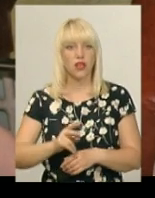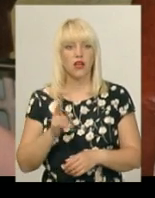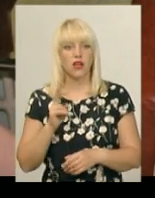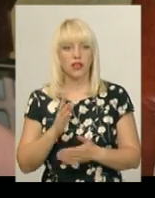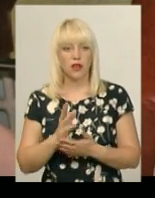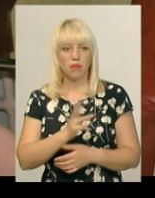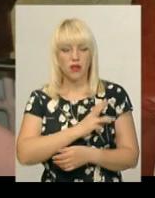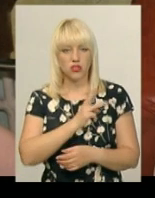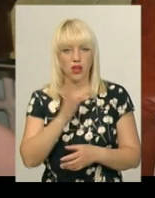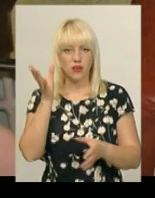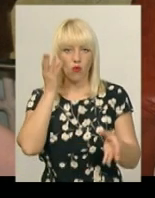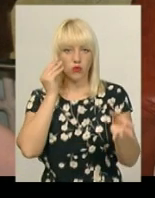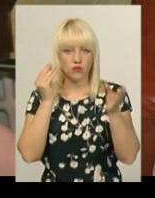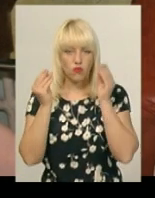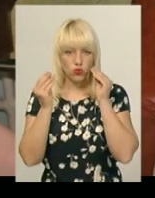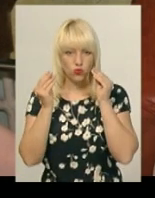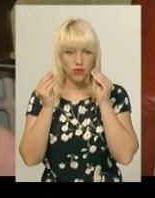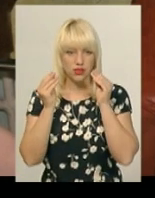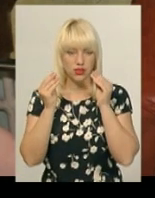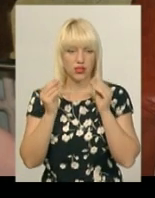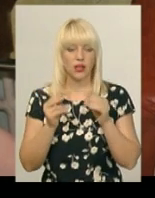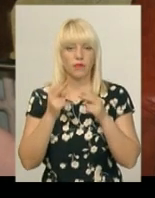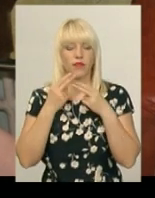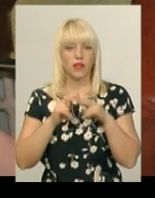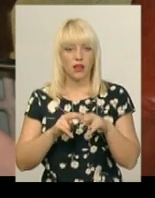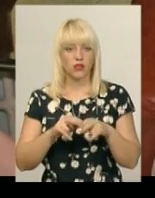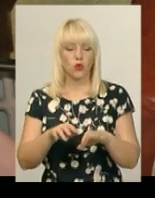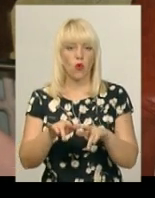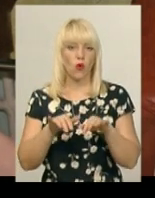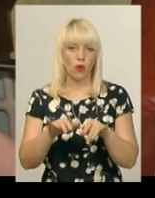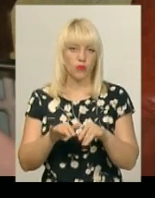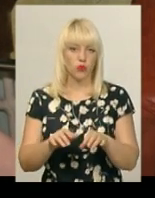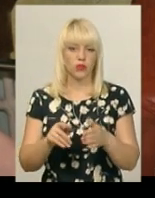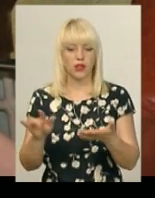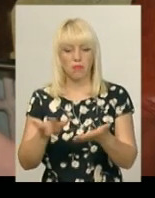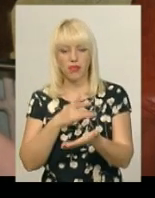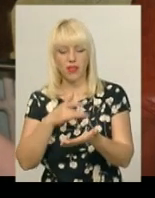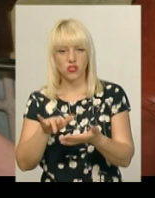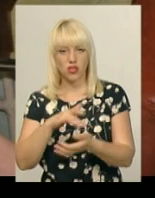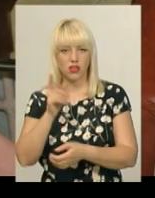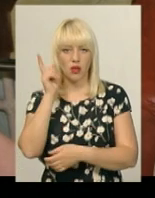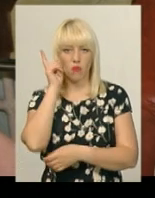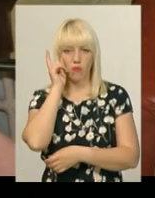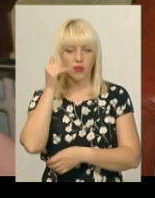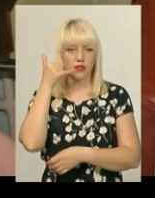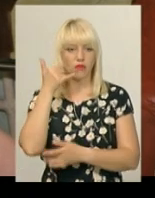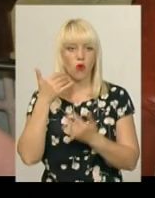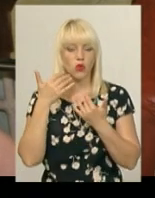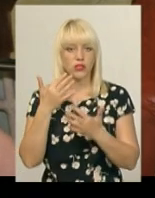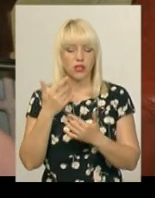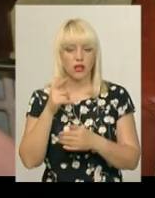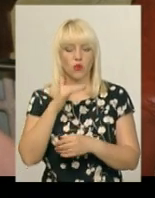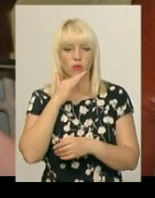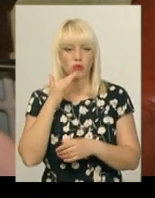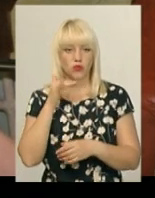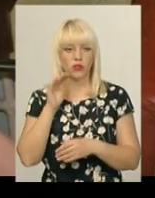освоювати техніку, комп'ютери, планшети, мобільні телефони. Оскільки багатьох з